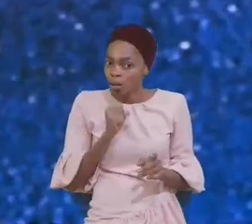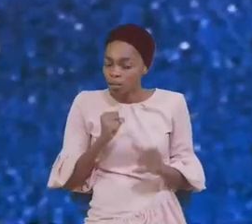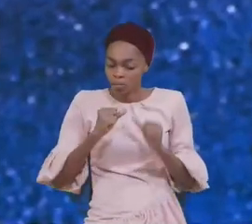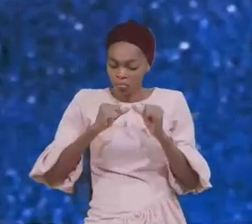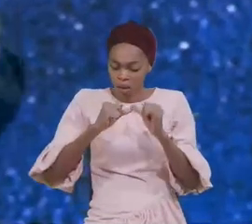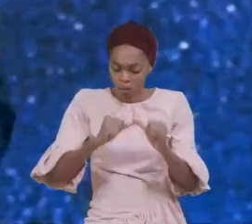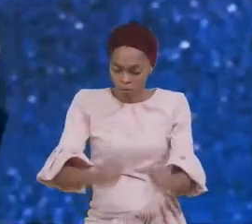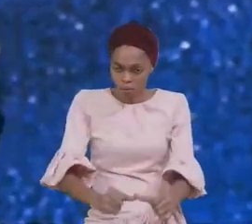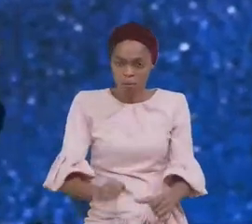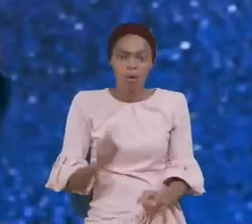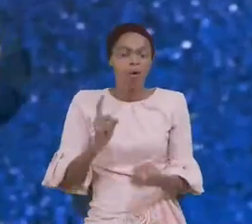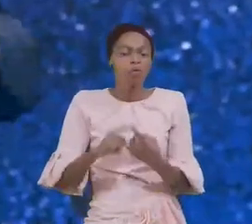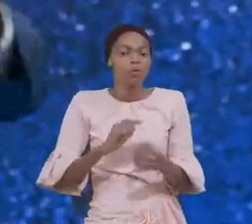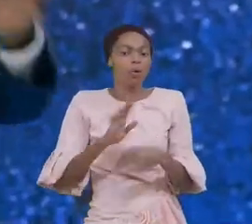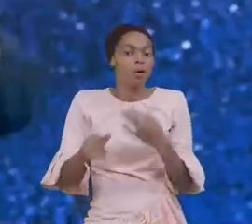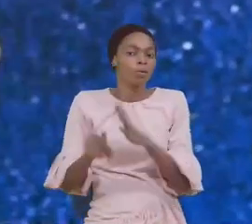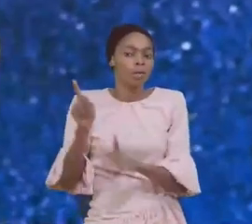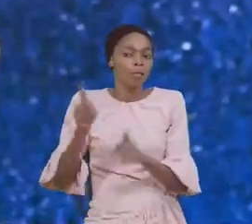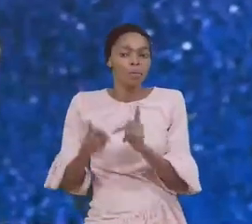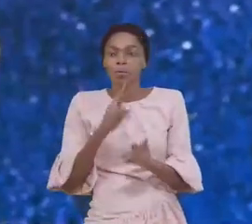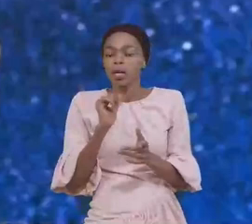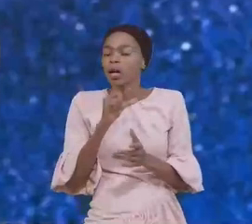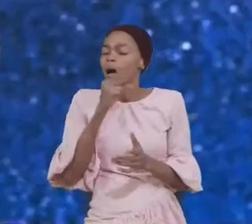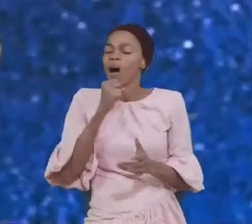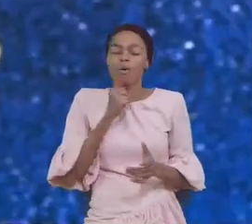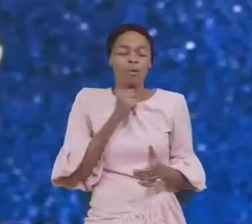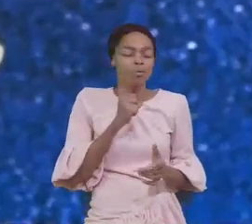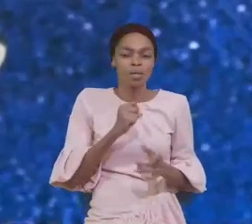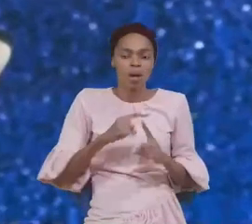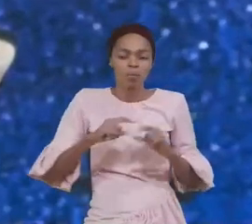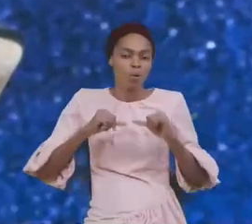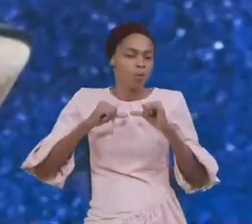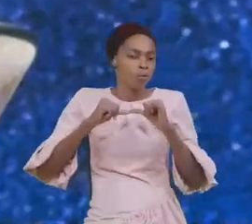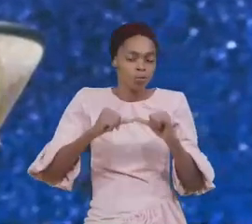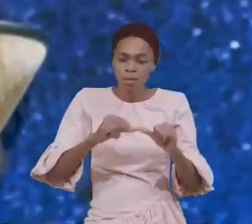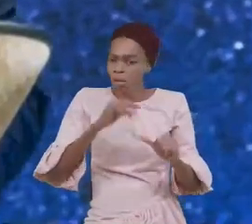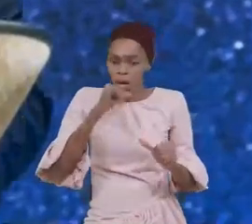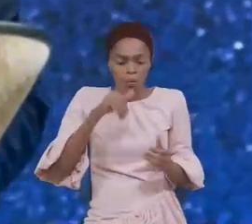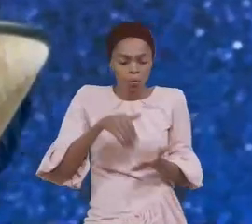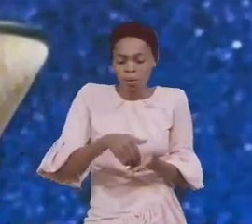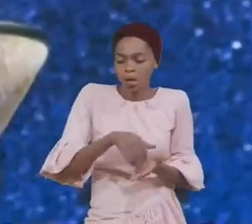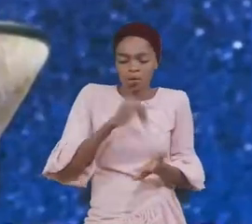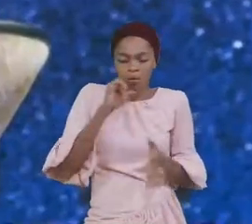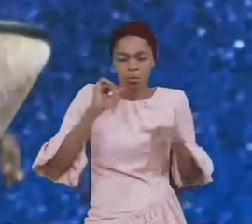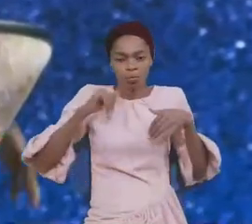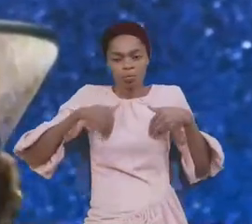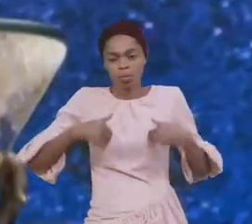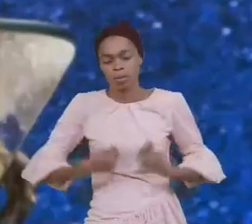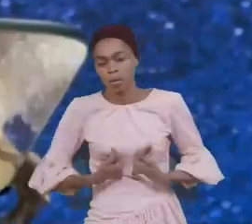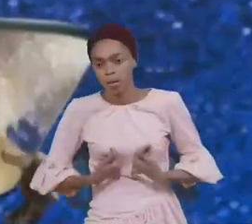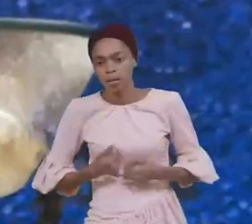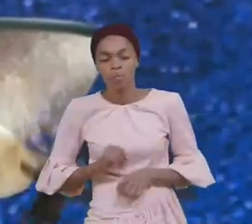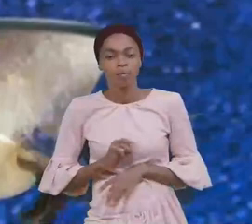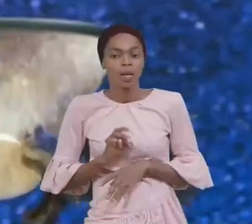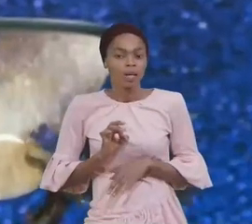poursuivaient, à tous ceux qui sont vieux et qui ne sont pas épuisés et qui ne se retirent pas, à